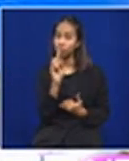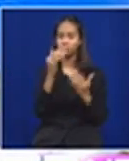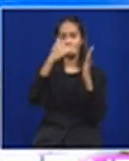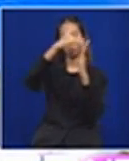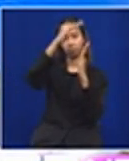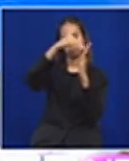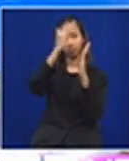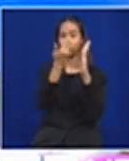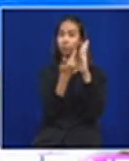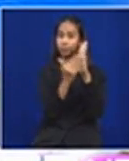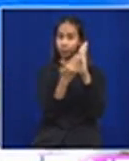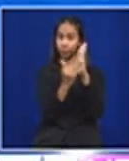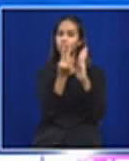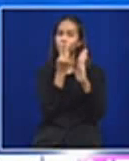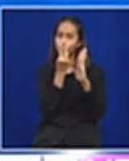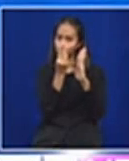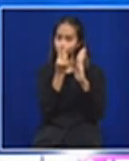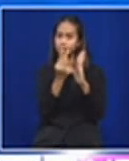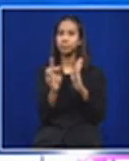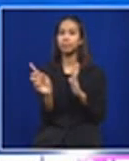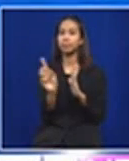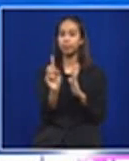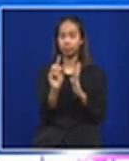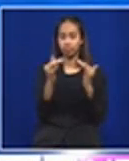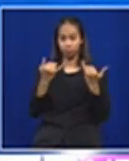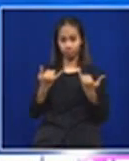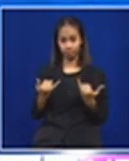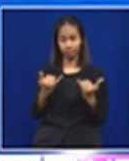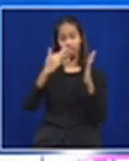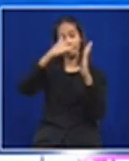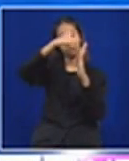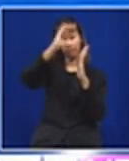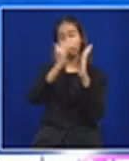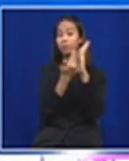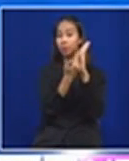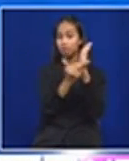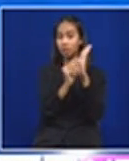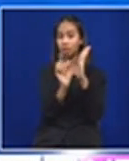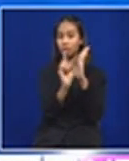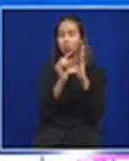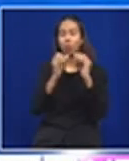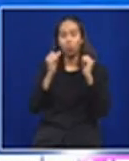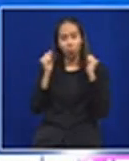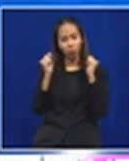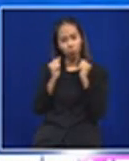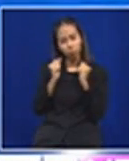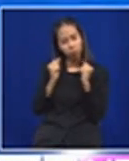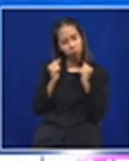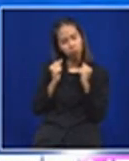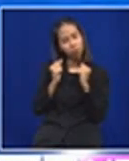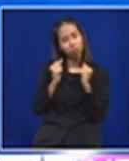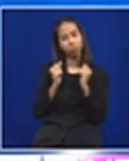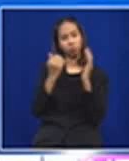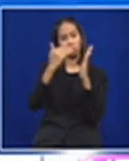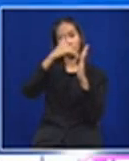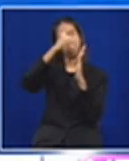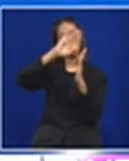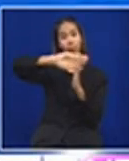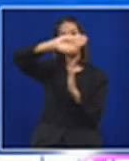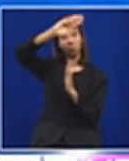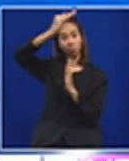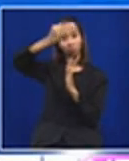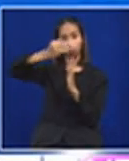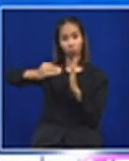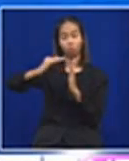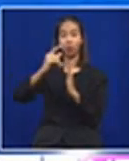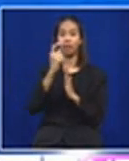คเหนือแล้วก็ภาคตะวันออกเฉียงเหนือมั่งนะคะสภาพอากาศที่ภาคเหนือและภาคตะวันออกเฉียงเหนือยังคงหนาวเย็นอย่างต่อเนื่องที่ดอยอินทนนท์จังหวัดเชียงใหม่เ